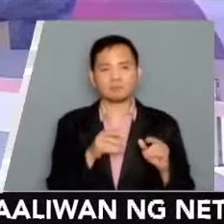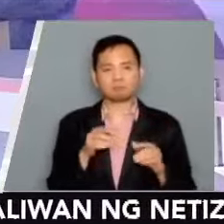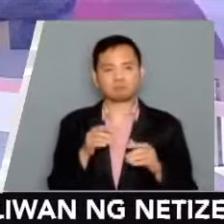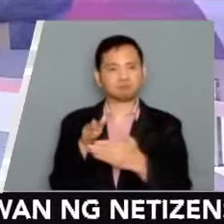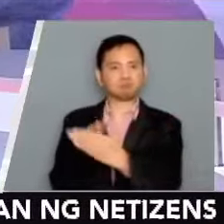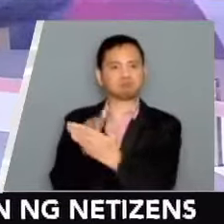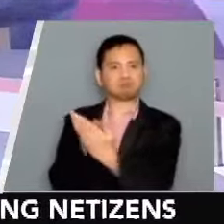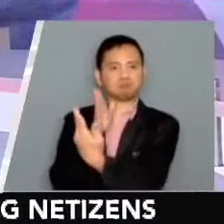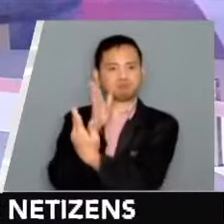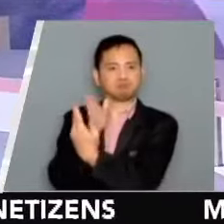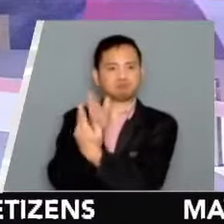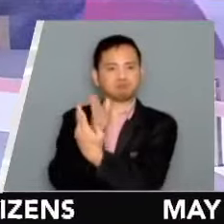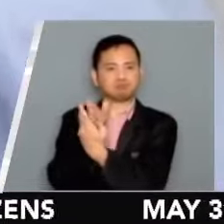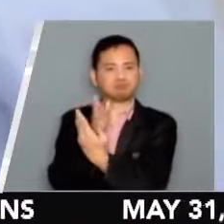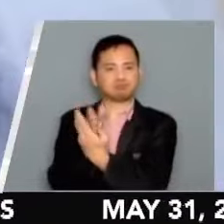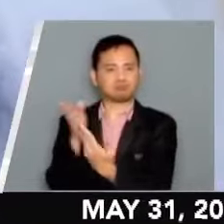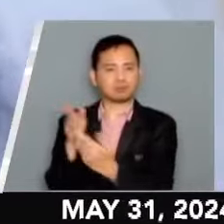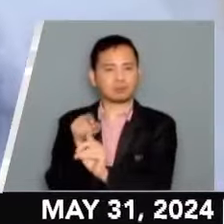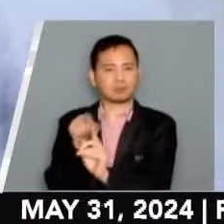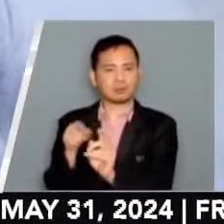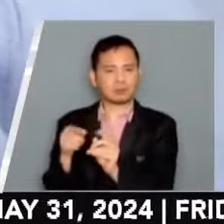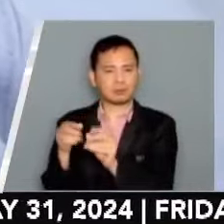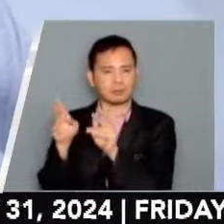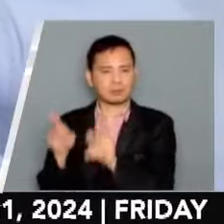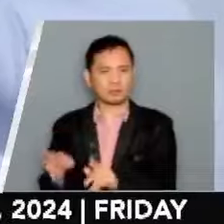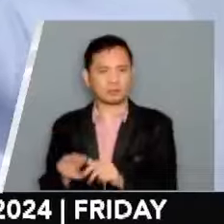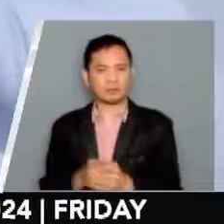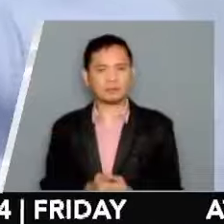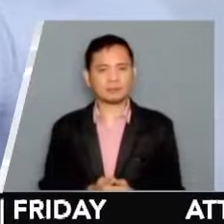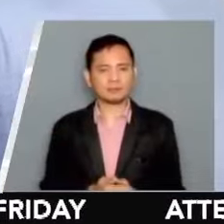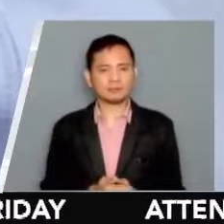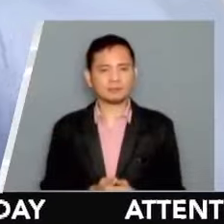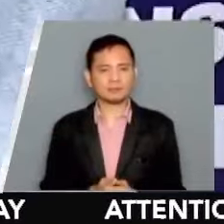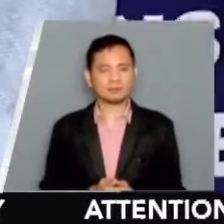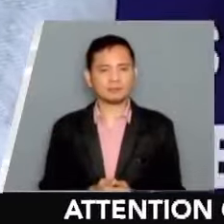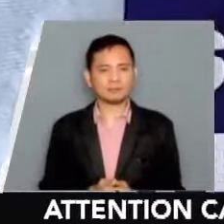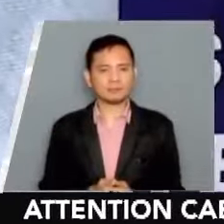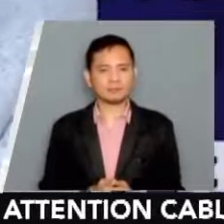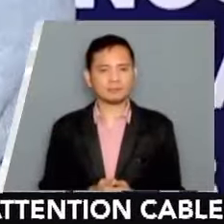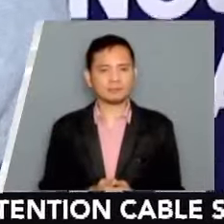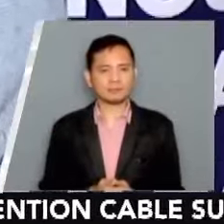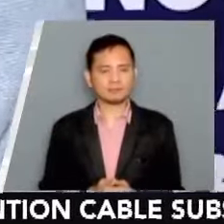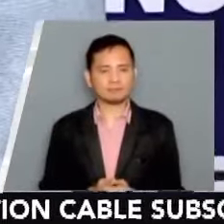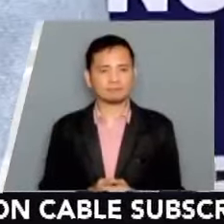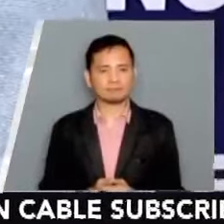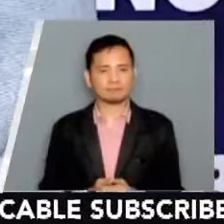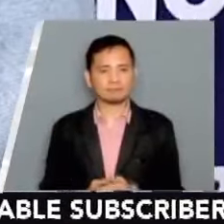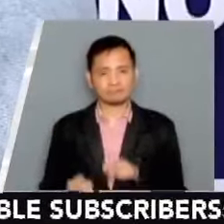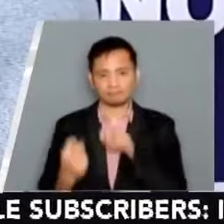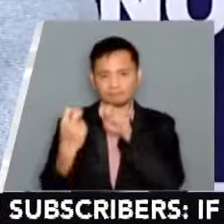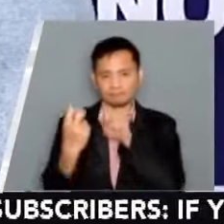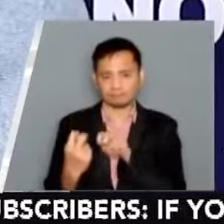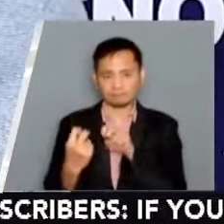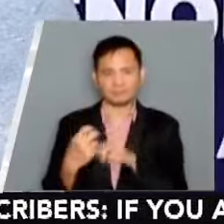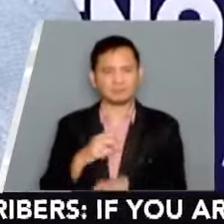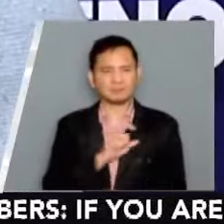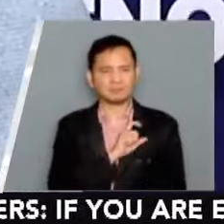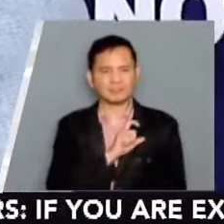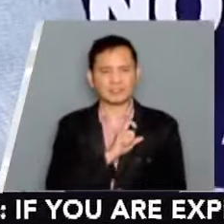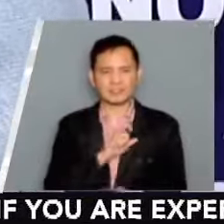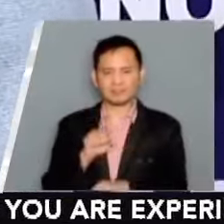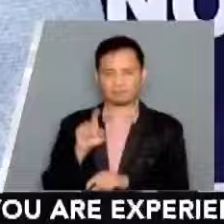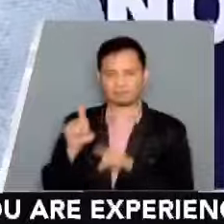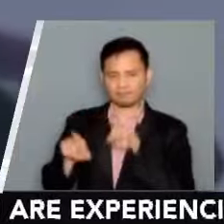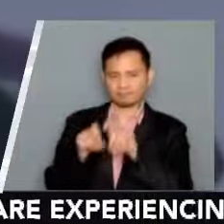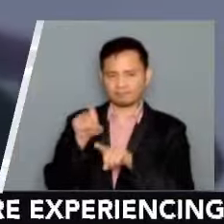namin kahapon. Nagreklamo po ang babaeng pasahero sa pulisya matapos umano siyang pilitin ng rider na ibigay ang kanyang bag. Saka siya ibinaba sa